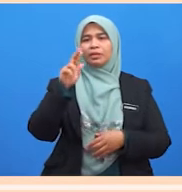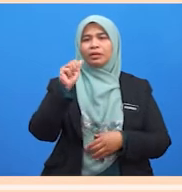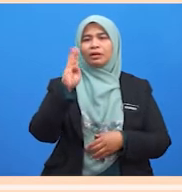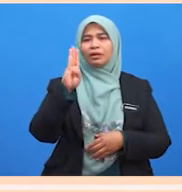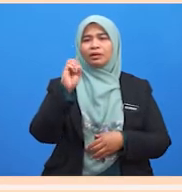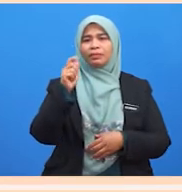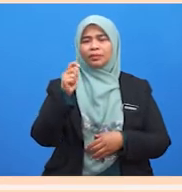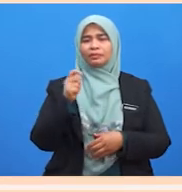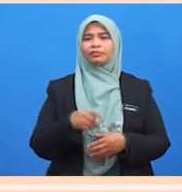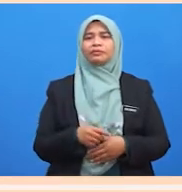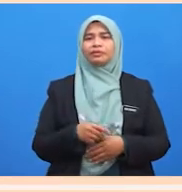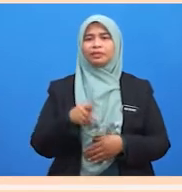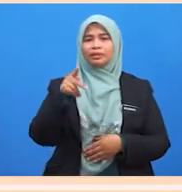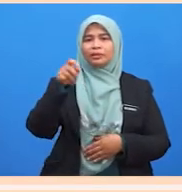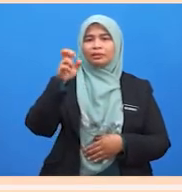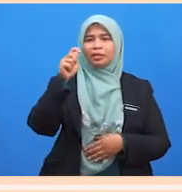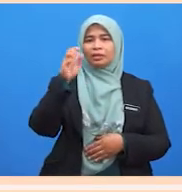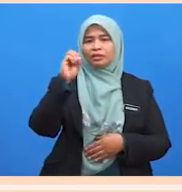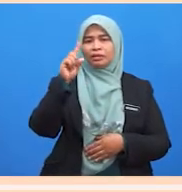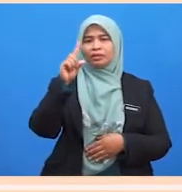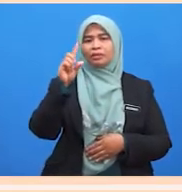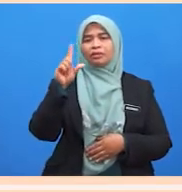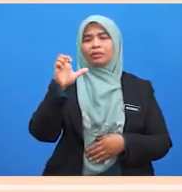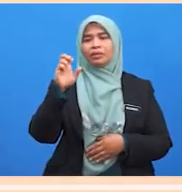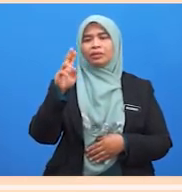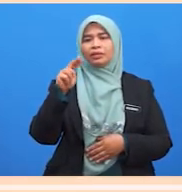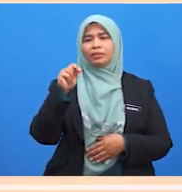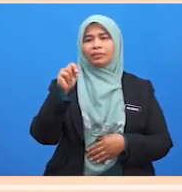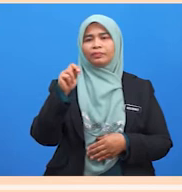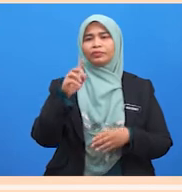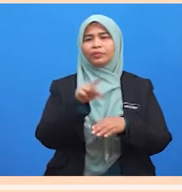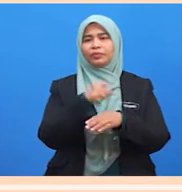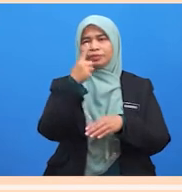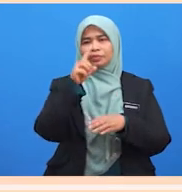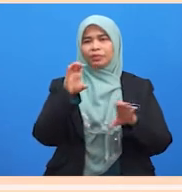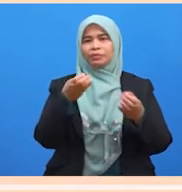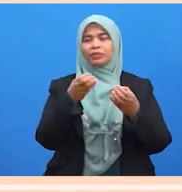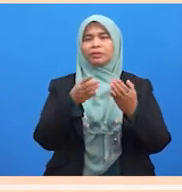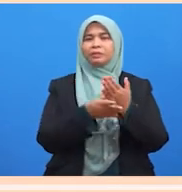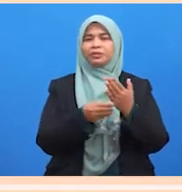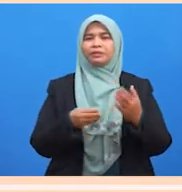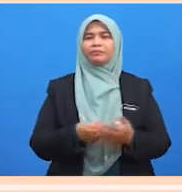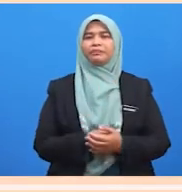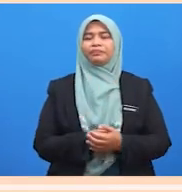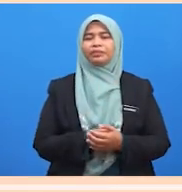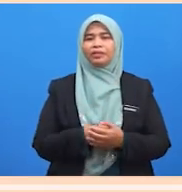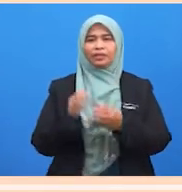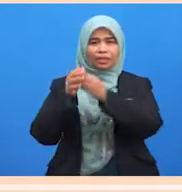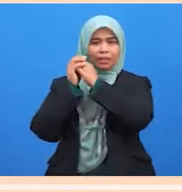Petroleum digunakan untuk membuat minyak pelincir. Kelapa sawit diproses untuk menghasilkan minyak